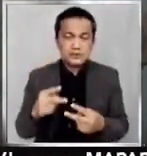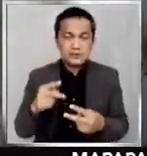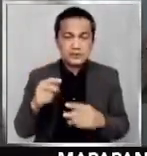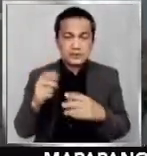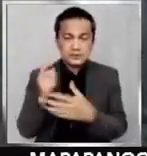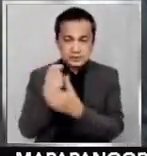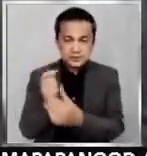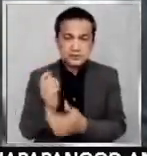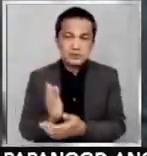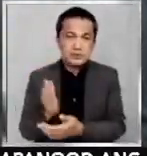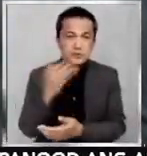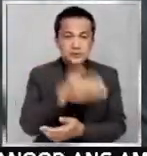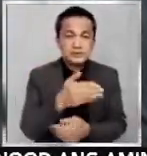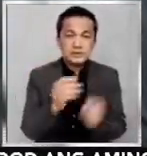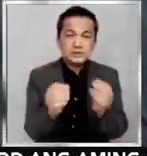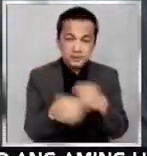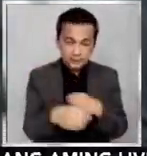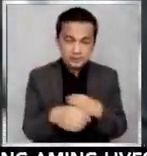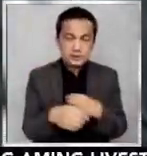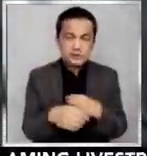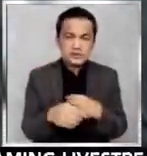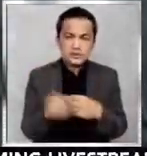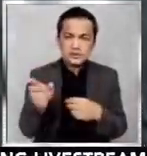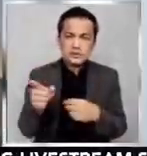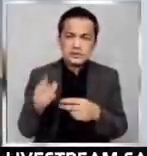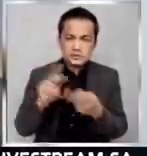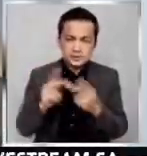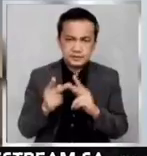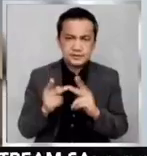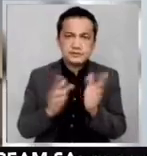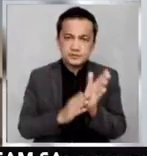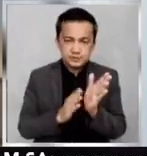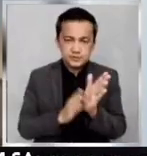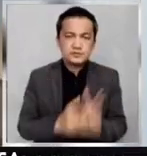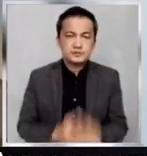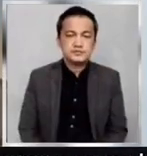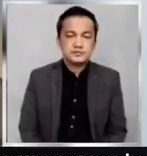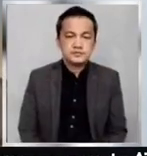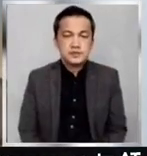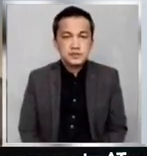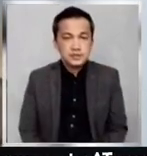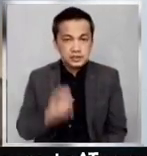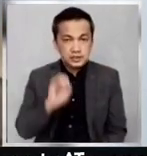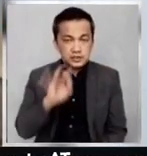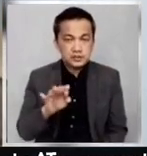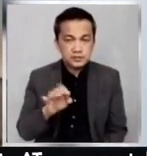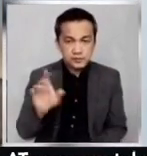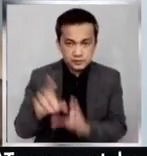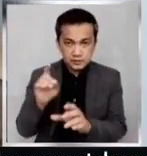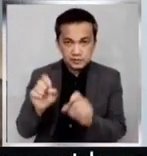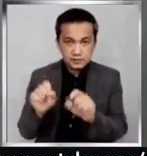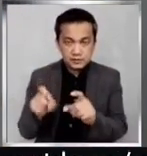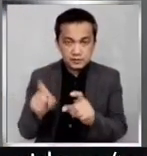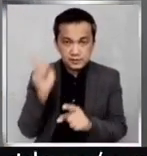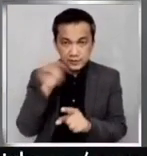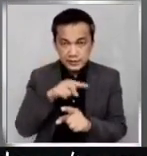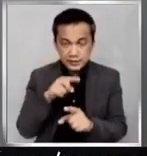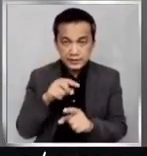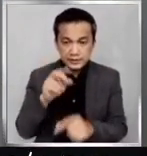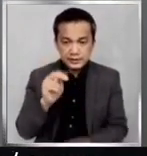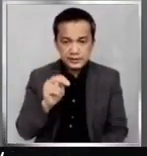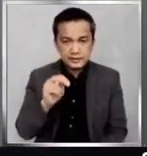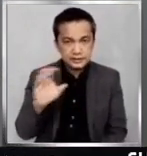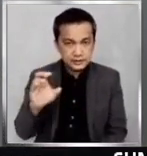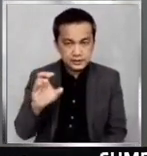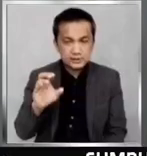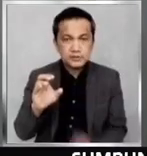tanggapan ng ahensya o sa mga partner na eskwelahan. Sakaling may madidiskubreng nagbebenta ng pekeng NC, pwedeng